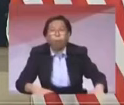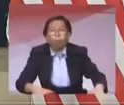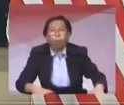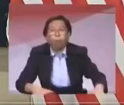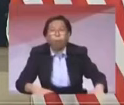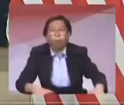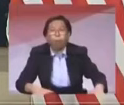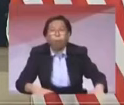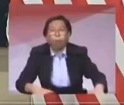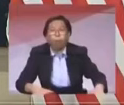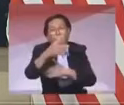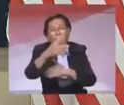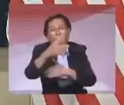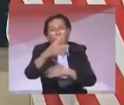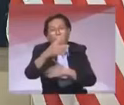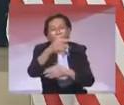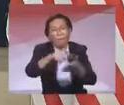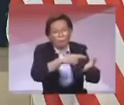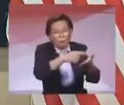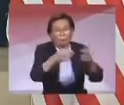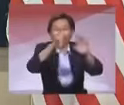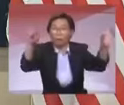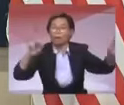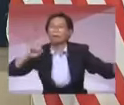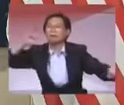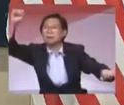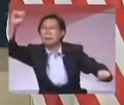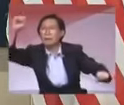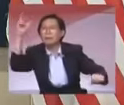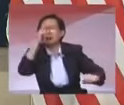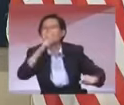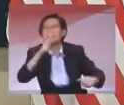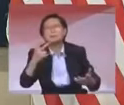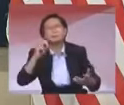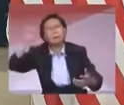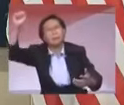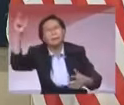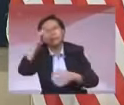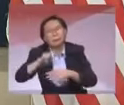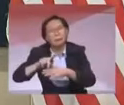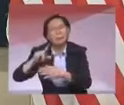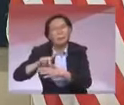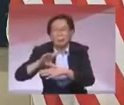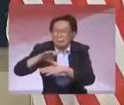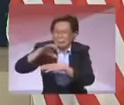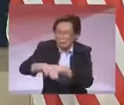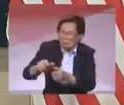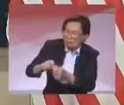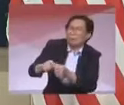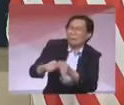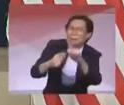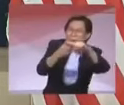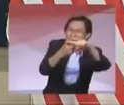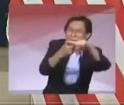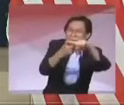occurs after the election. Di negeri Sabah saja dianggarkan kerajaan terpaksa membelanjakan setengah bilion